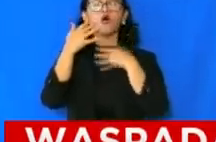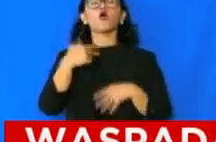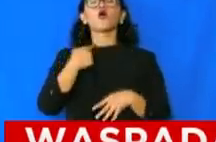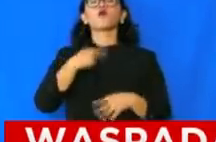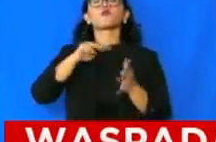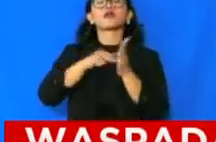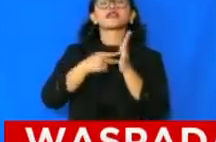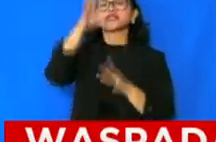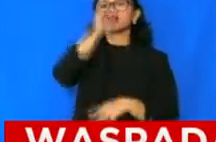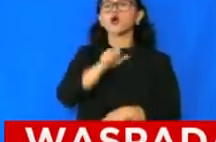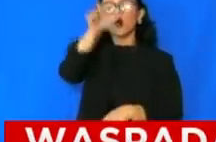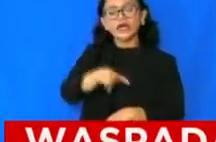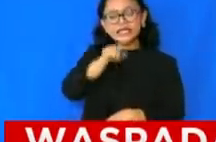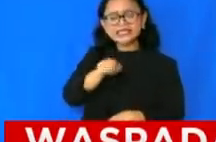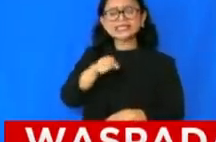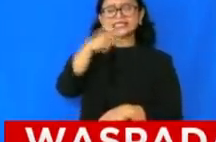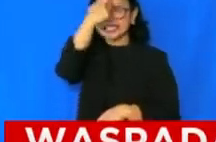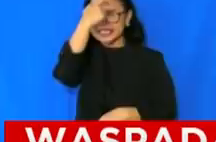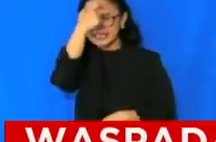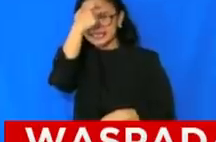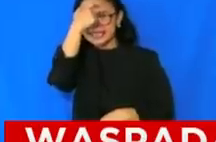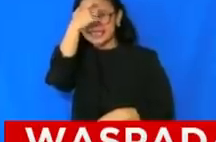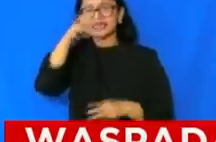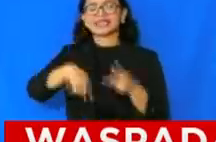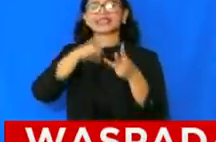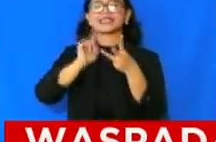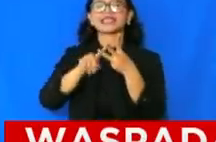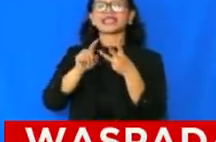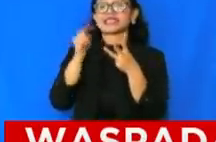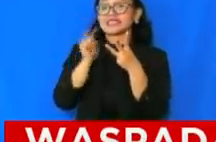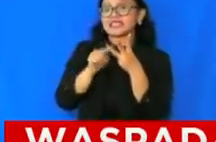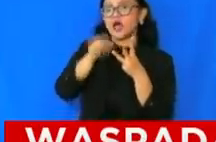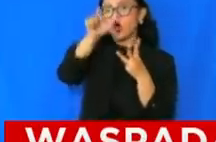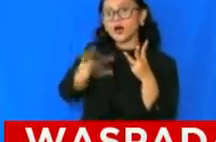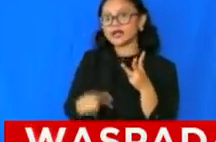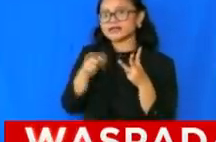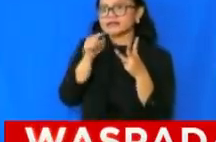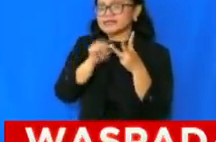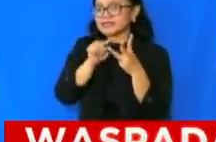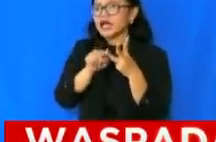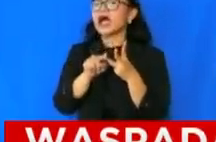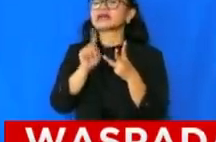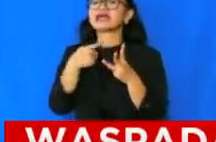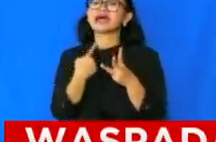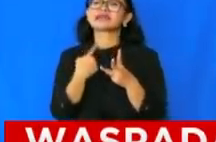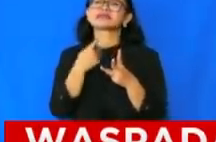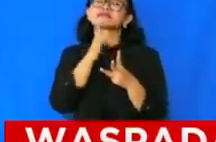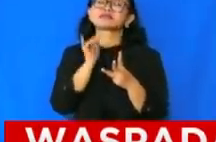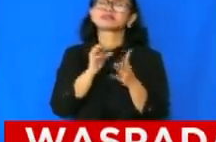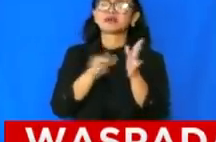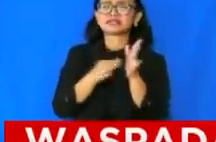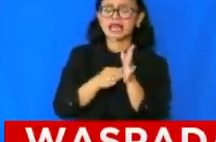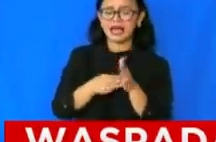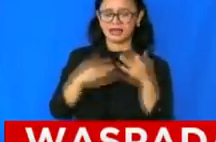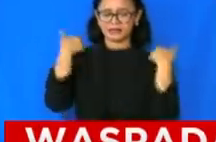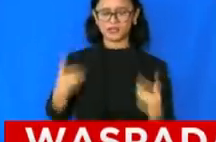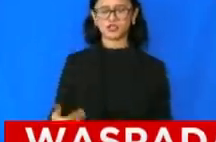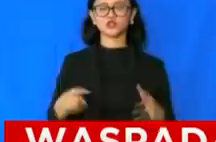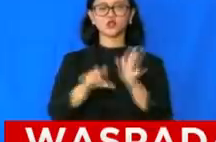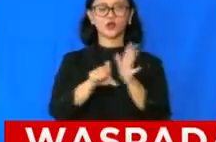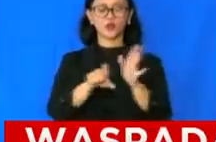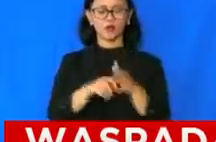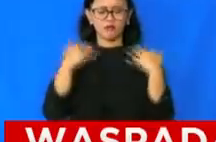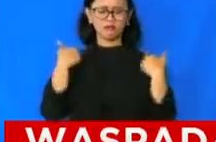dia kemungkinan besar sakit atau yang ketiga orang yang dengan keluhan saya kok ada keluhan